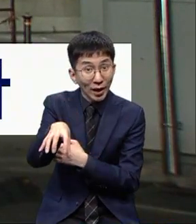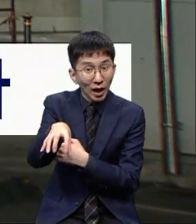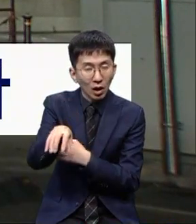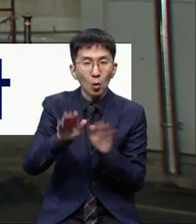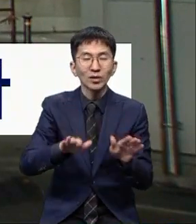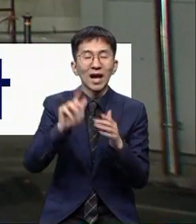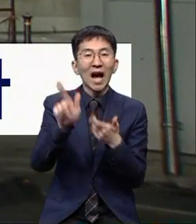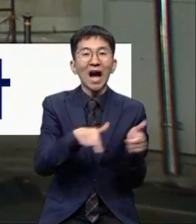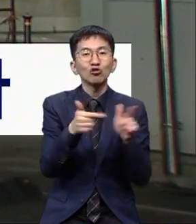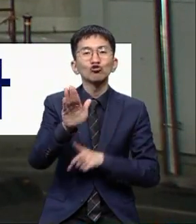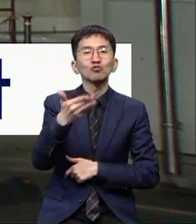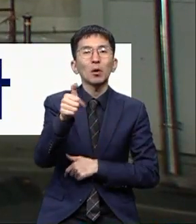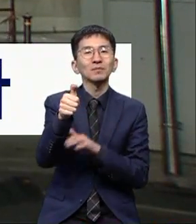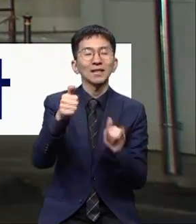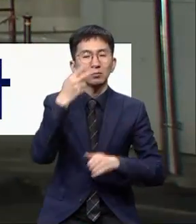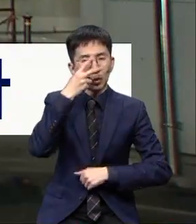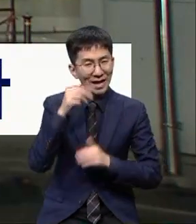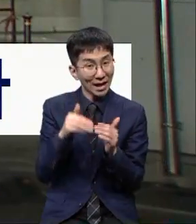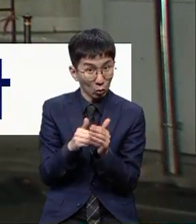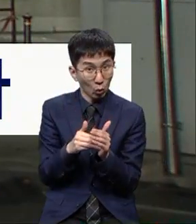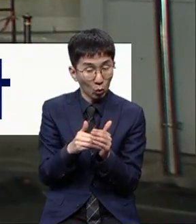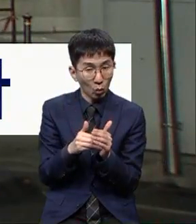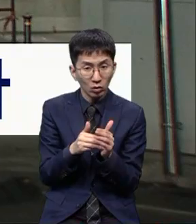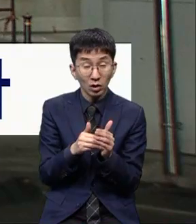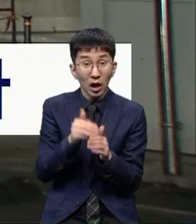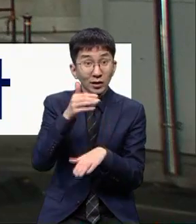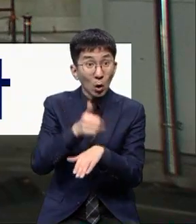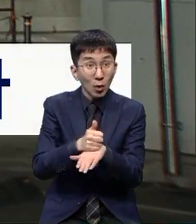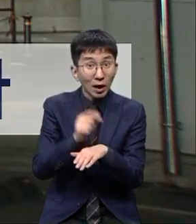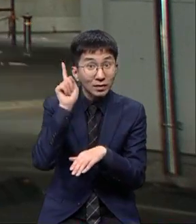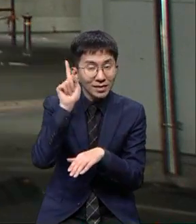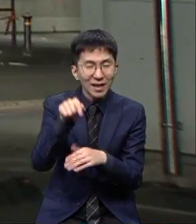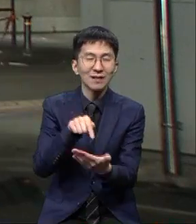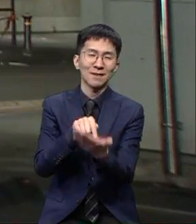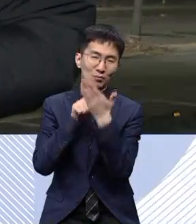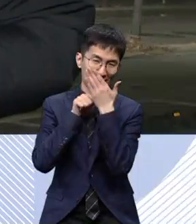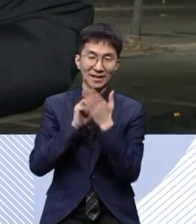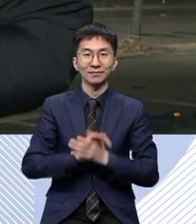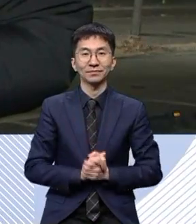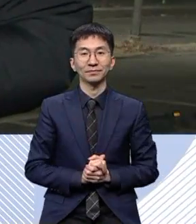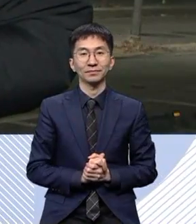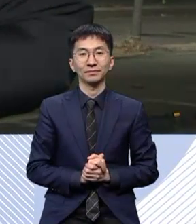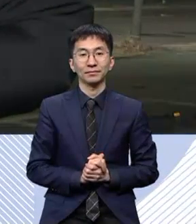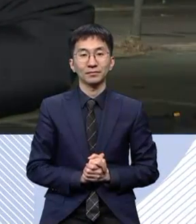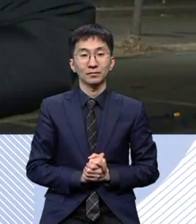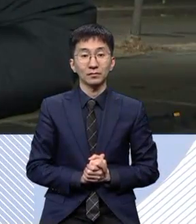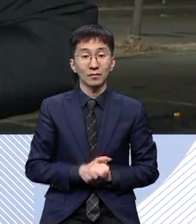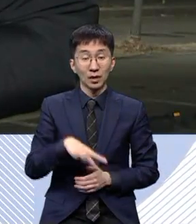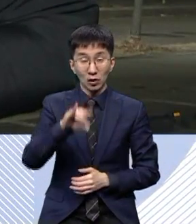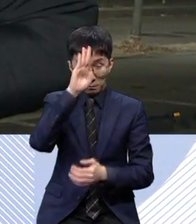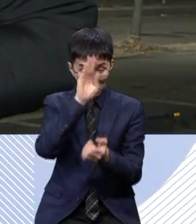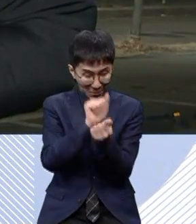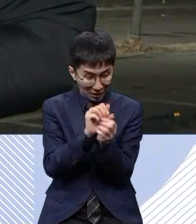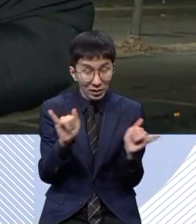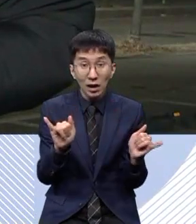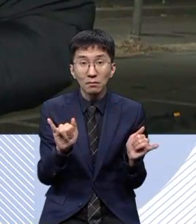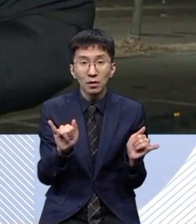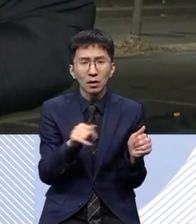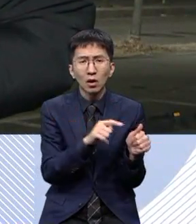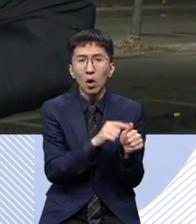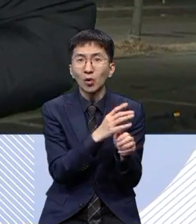하루 950명 정도가 검사를 받았고 결과는 내일 나올 예정입니다. 자, 첫 확진자가 나왔던 게